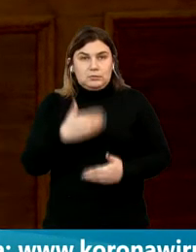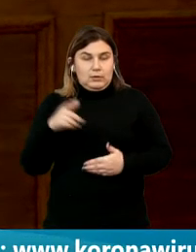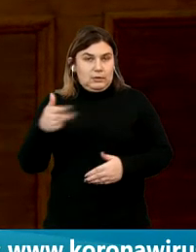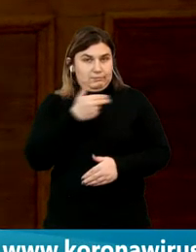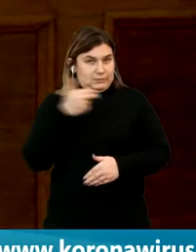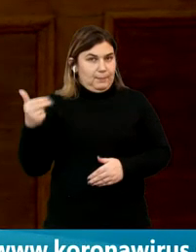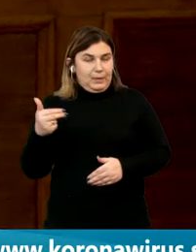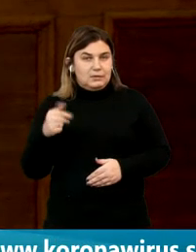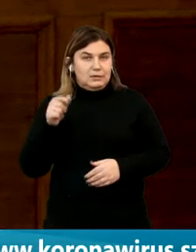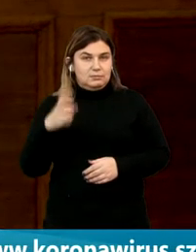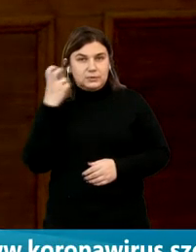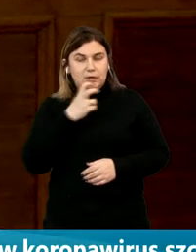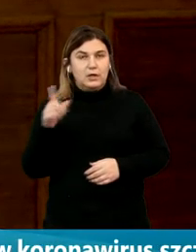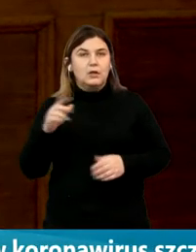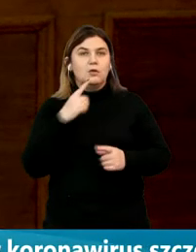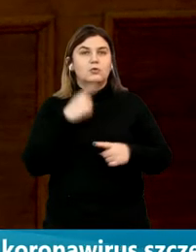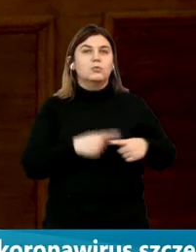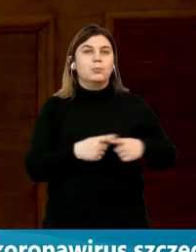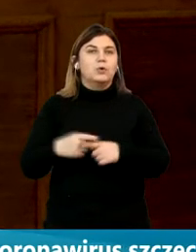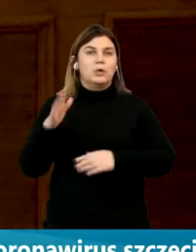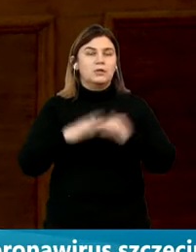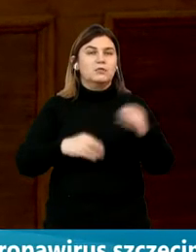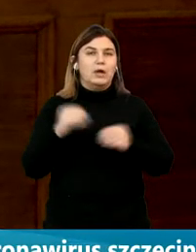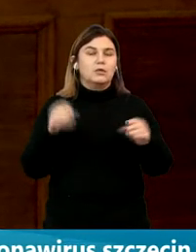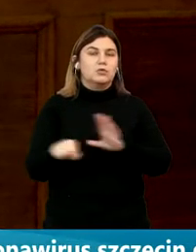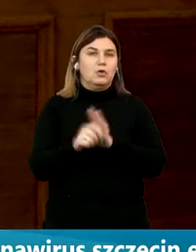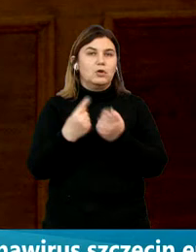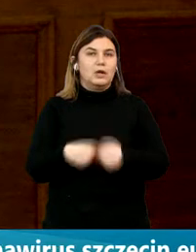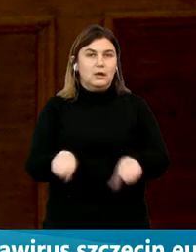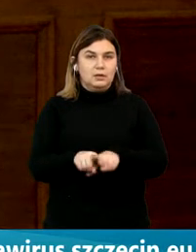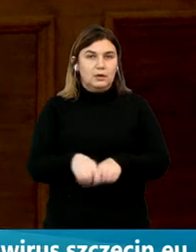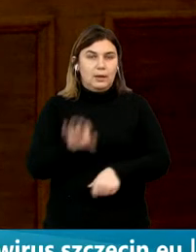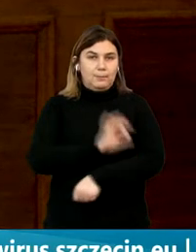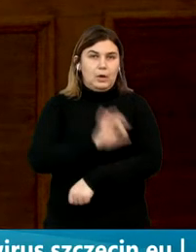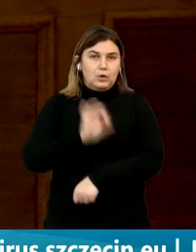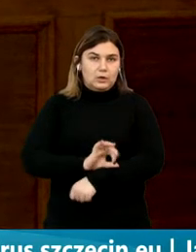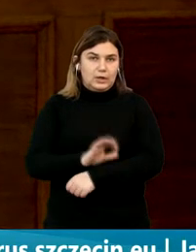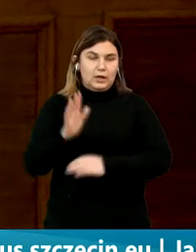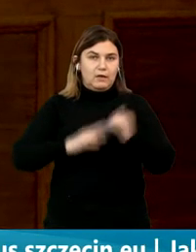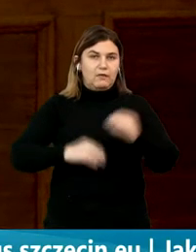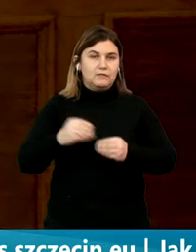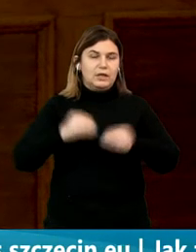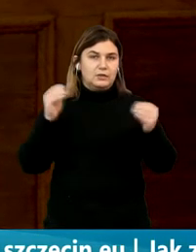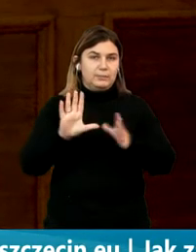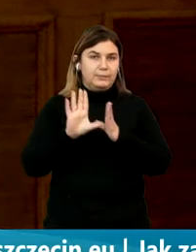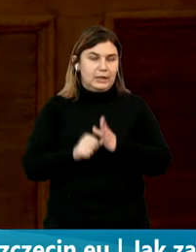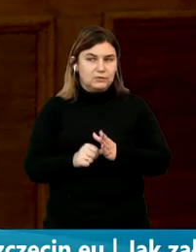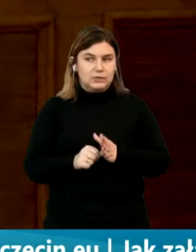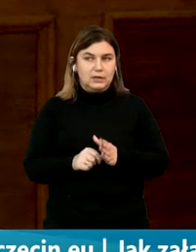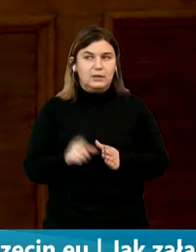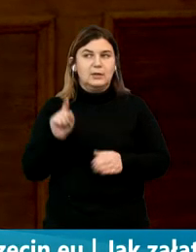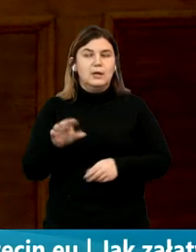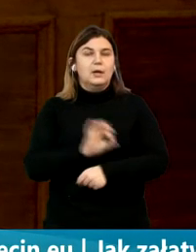tematem. Natomiast spółka inwestycyjna jest narzędziem do realizowania projektów inwestycyjnych miasta. Projektów,